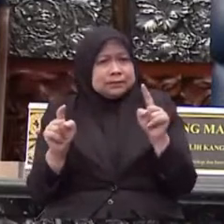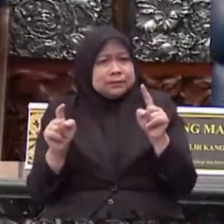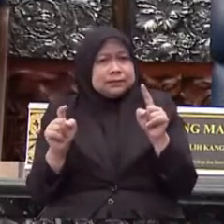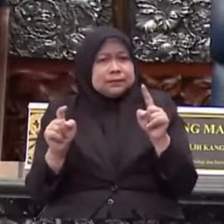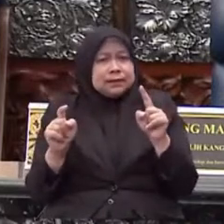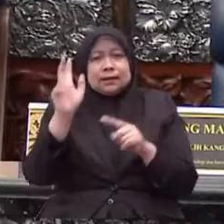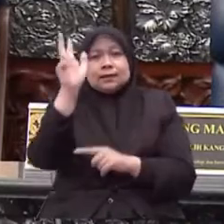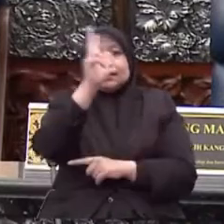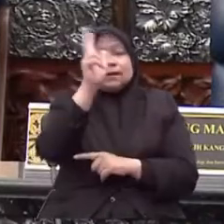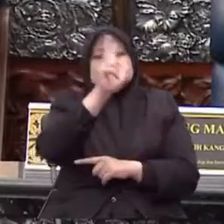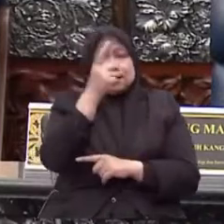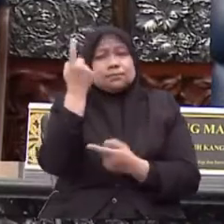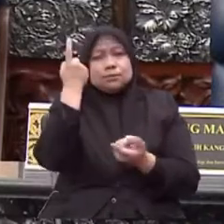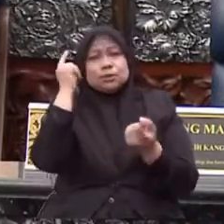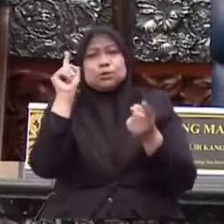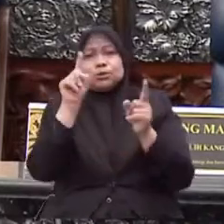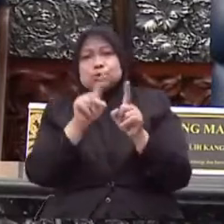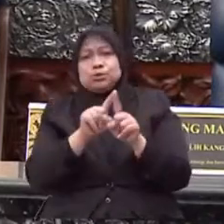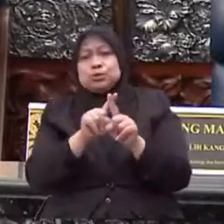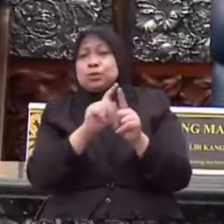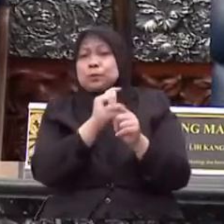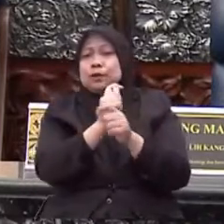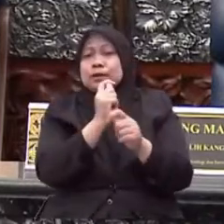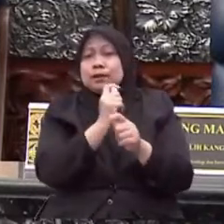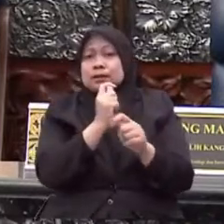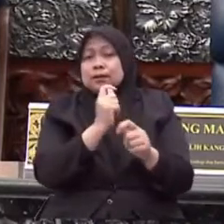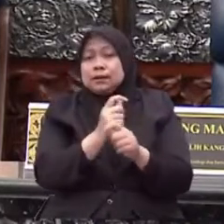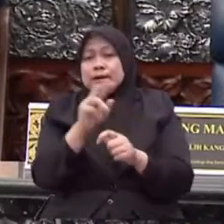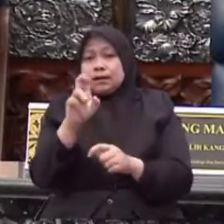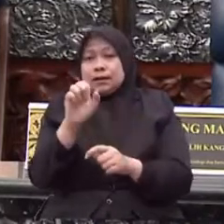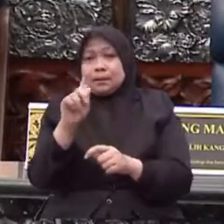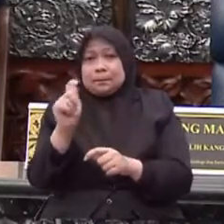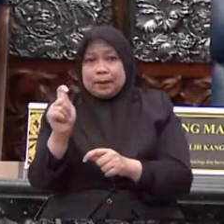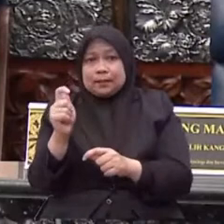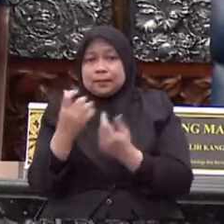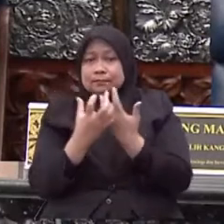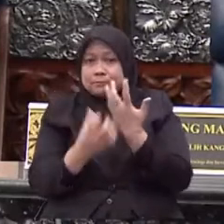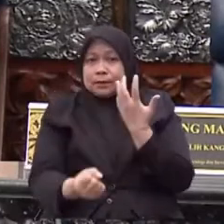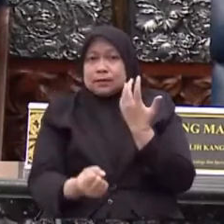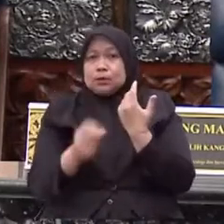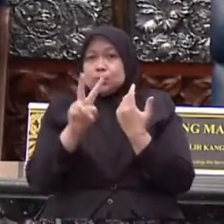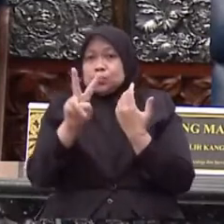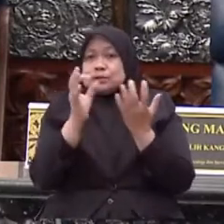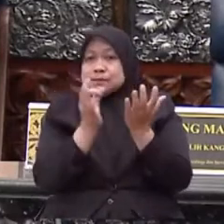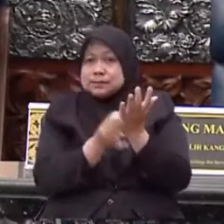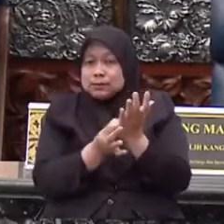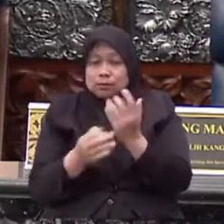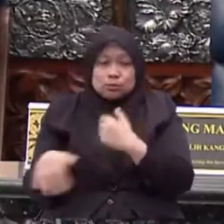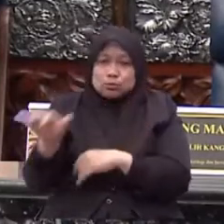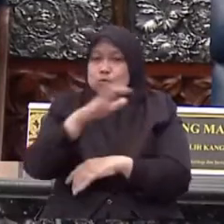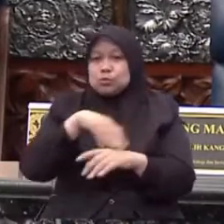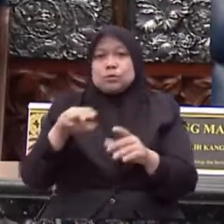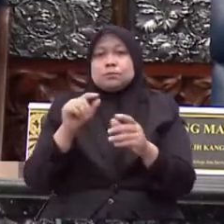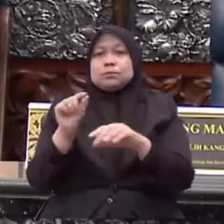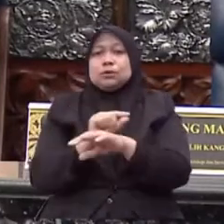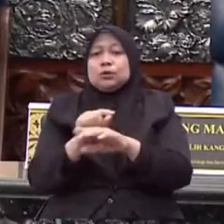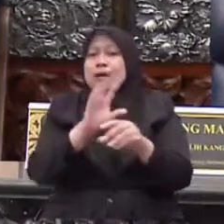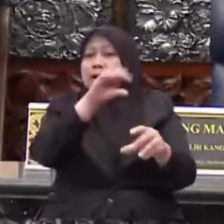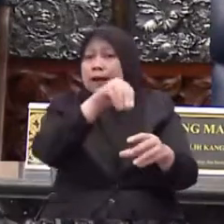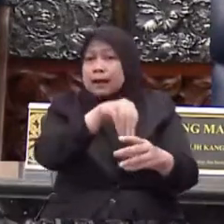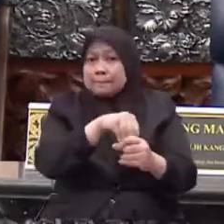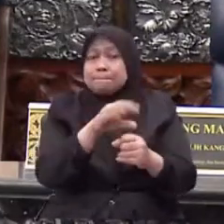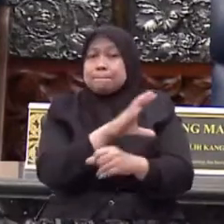begitu kerajaan telah bersetuju untuk mengekarkan rebat Duos jam kepada semua pengguna domestik